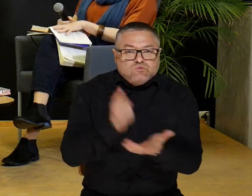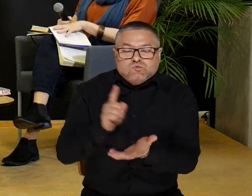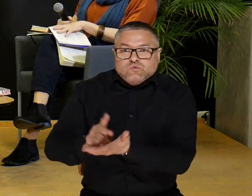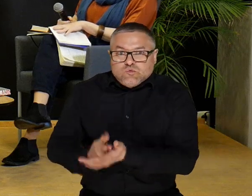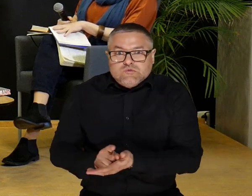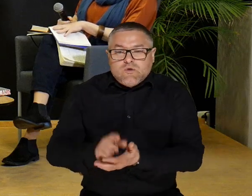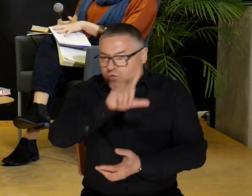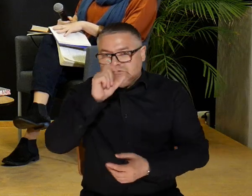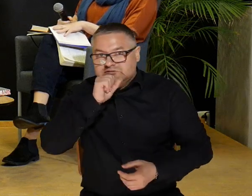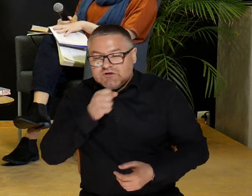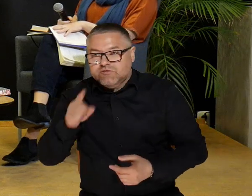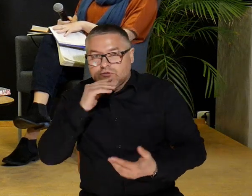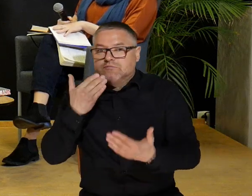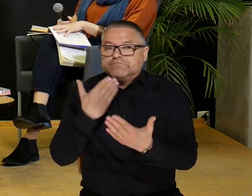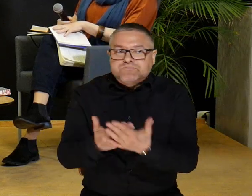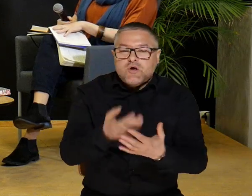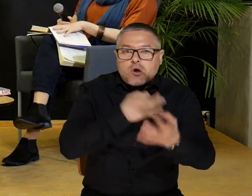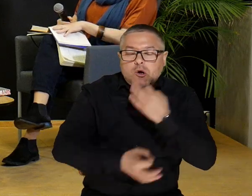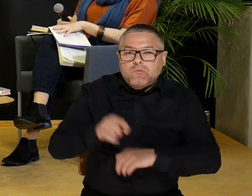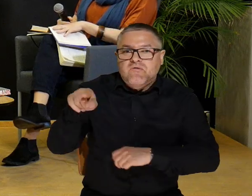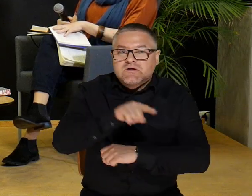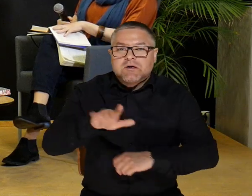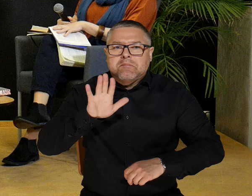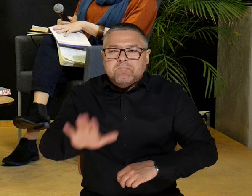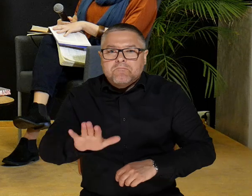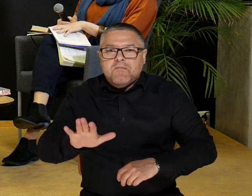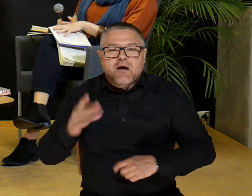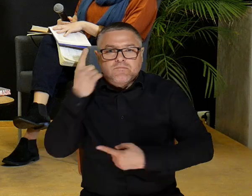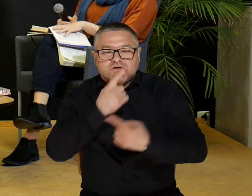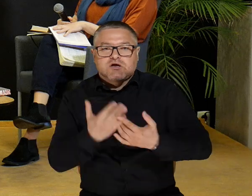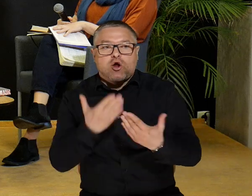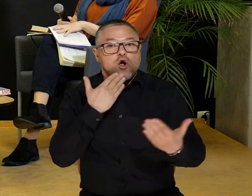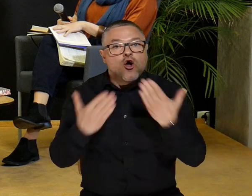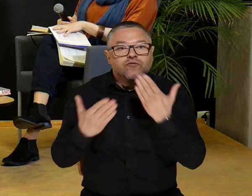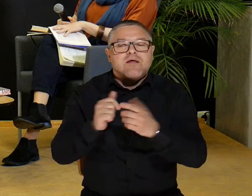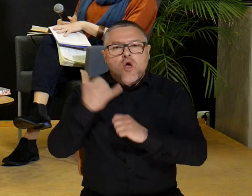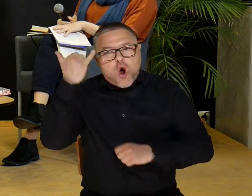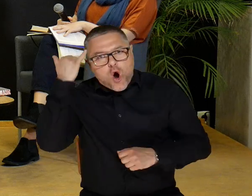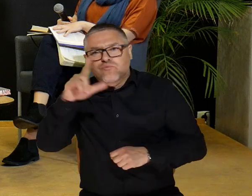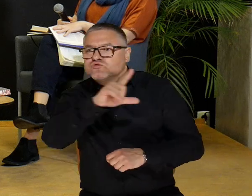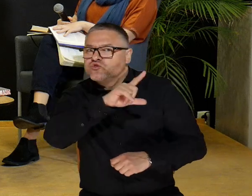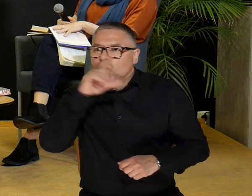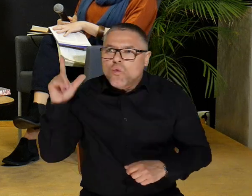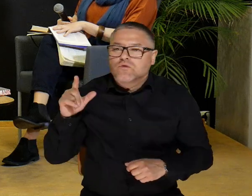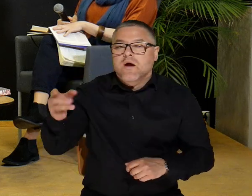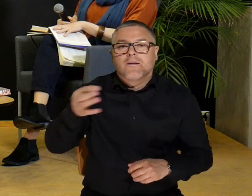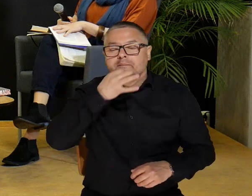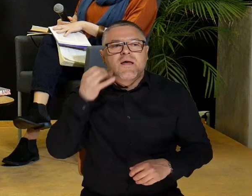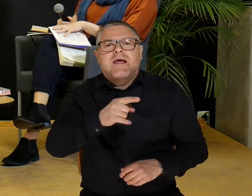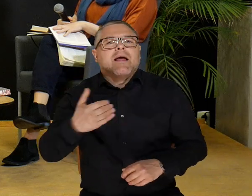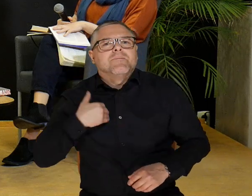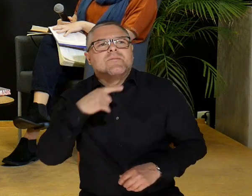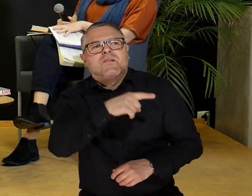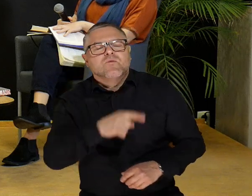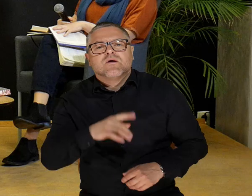oni mi też przyznawali się do tego, że mają taką skłonność, że jak rozmawiają zwłaszcza z obcymi ludźmi i ci pytają, no jak tam było